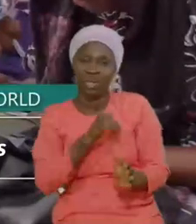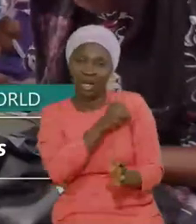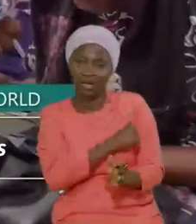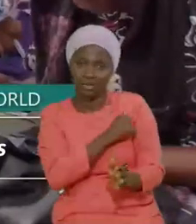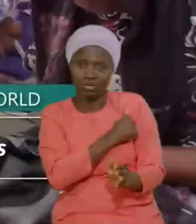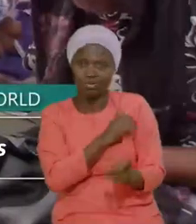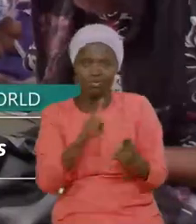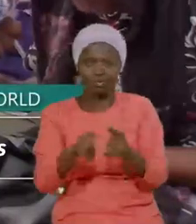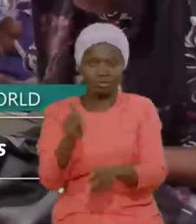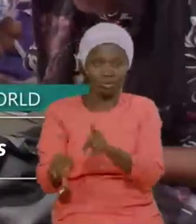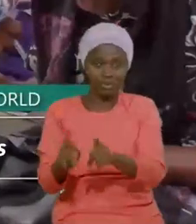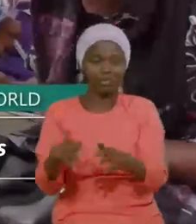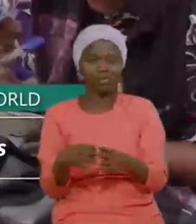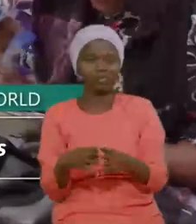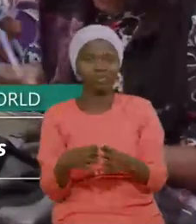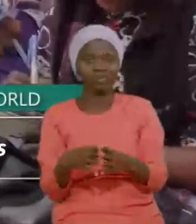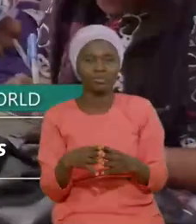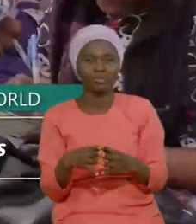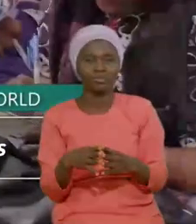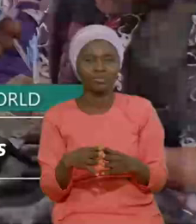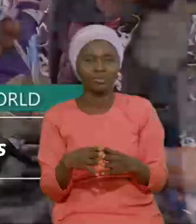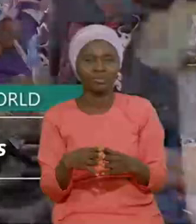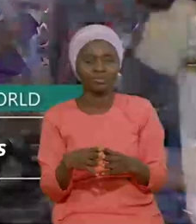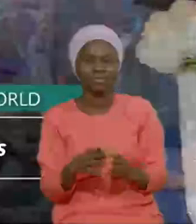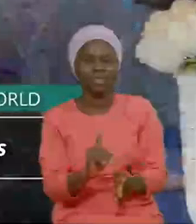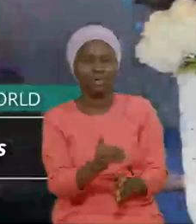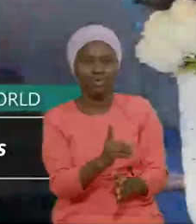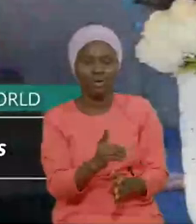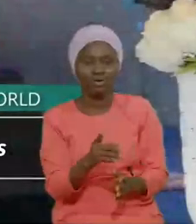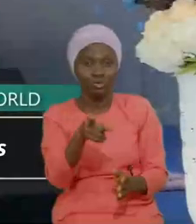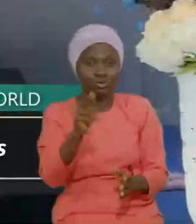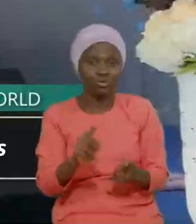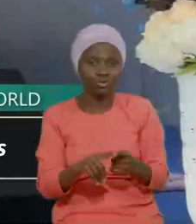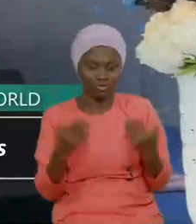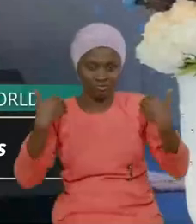la pauvreté dans cette famille. Ton attitude envers les gens.